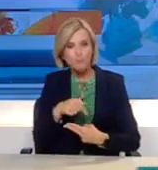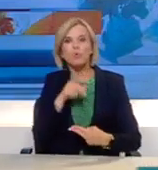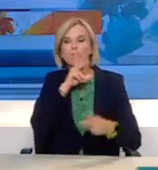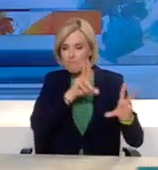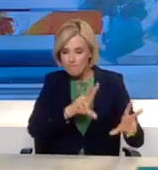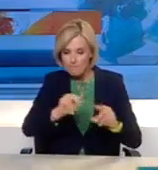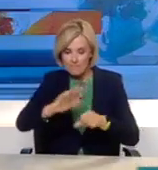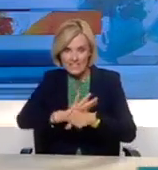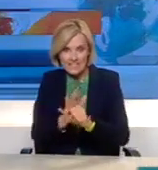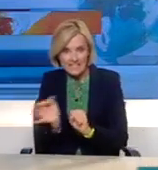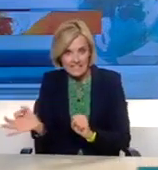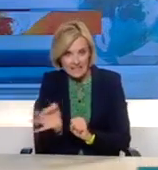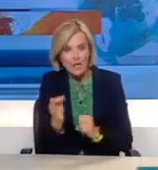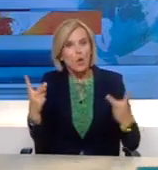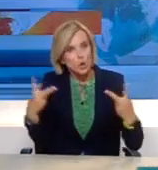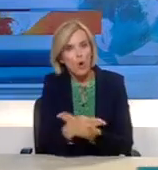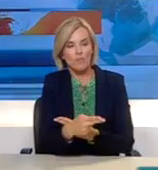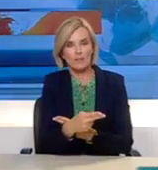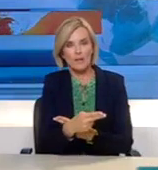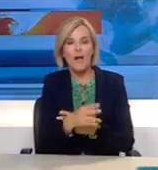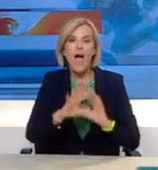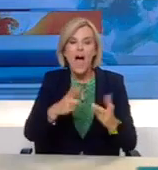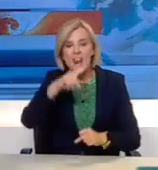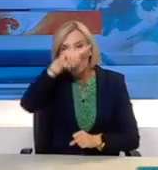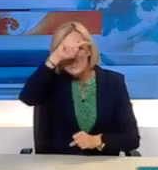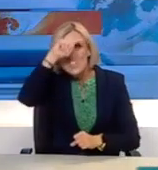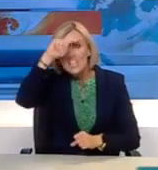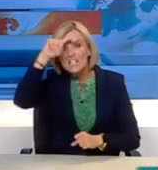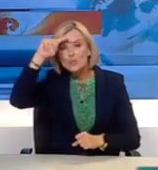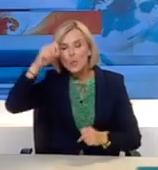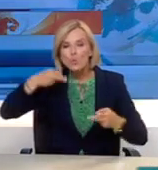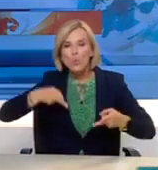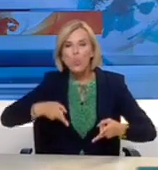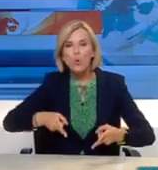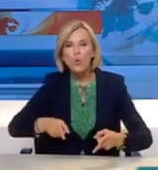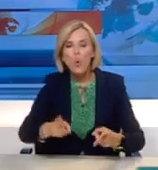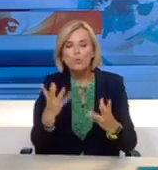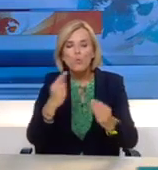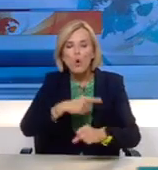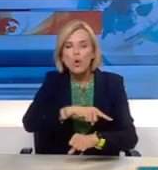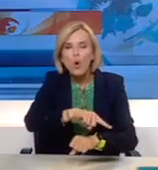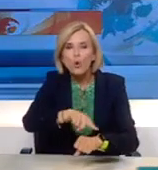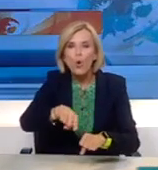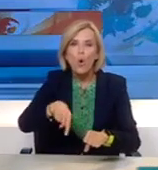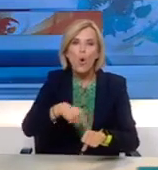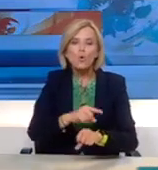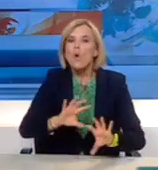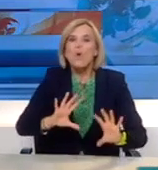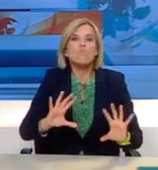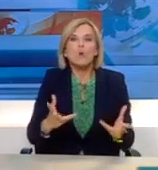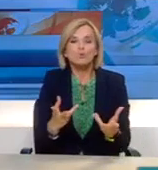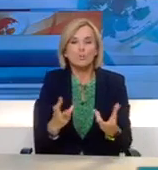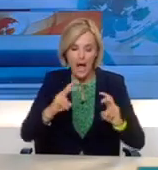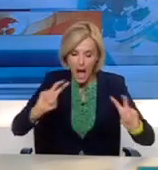εργαστήρια στον κόσμο ακολουθούν αυτό το δρόμο, ο οποίος όμως είναι πιο δύσκολος και χρονοβόρος. Ένας από τους τρόπους να ανακαλύψουμε φάρμακα που αδρανοποιούν